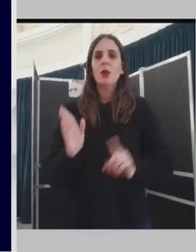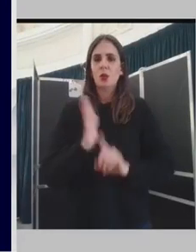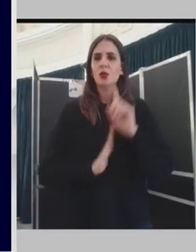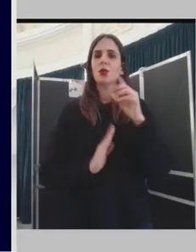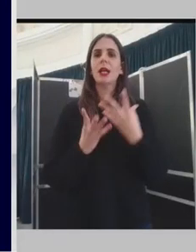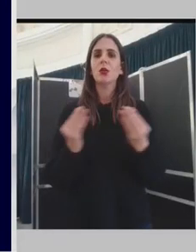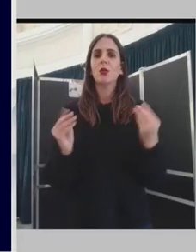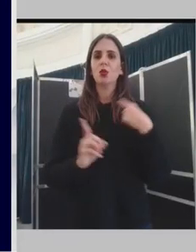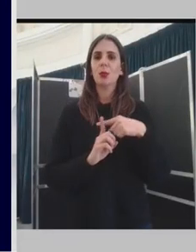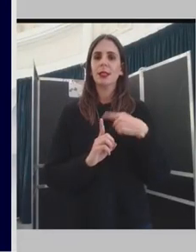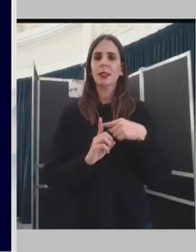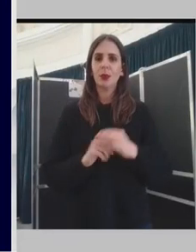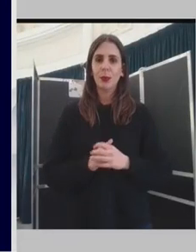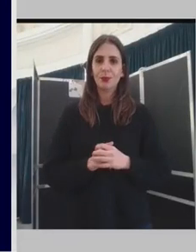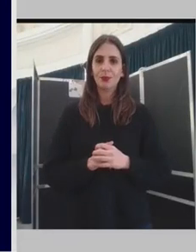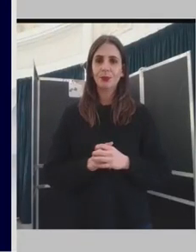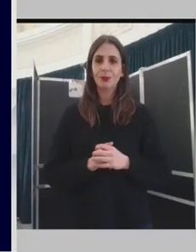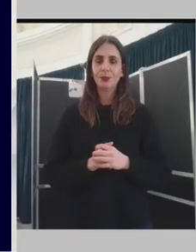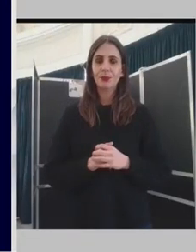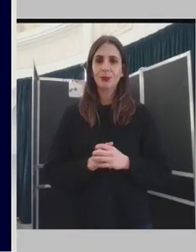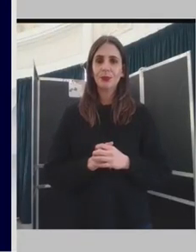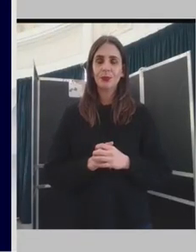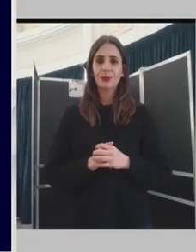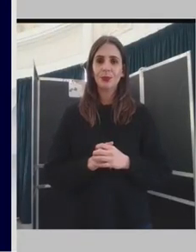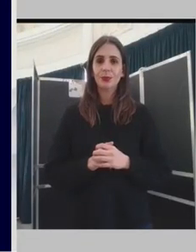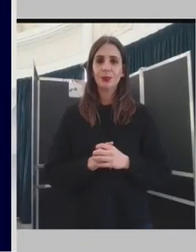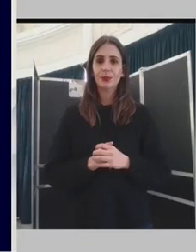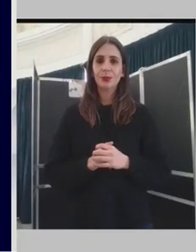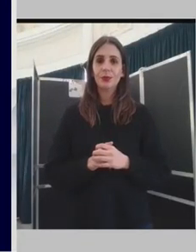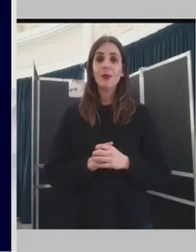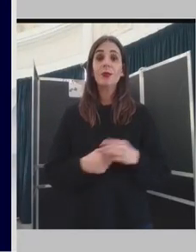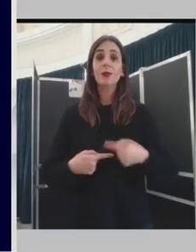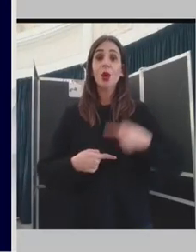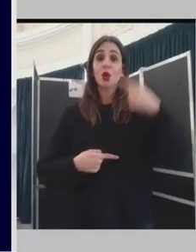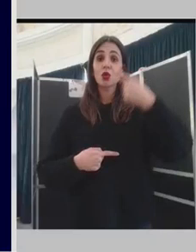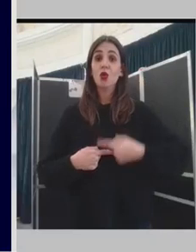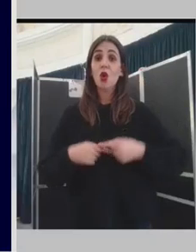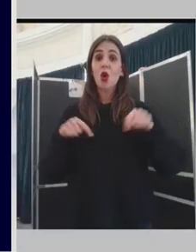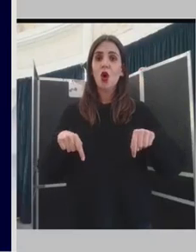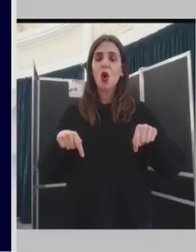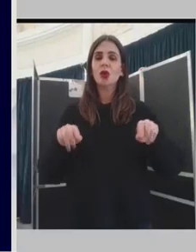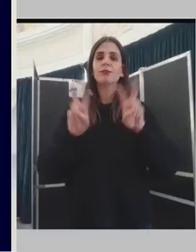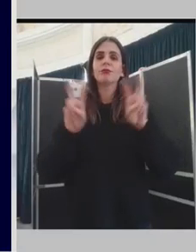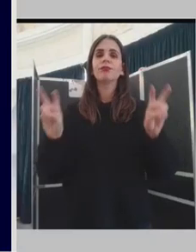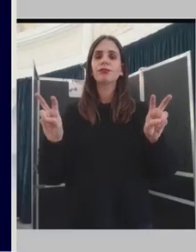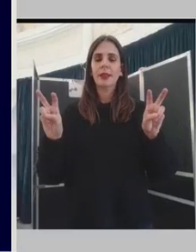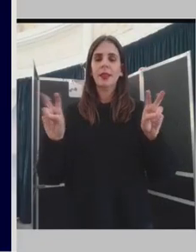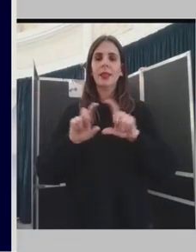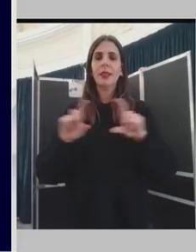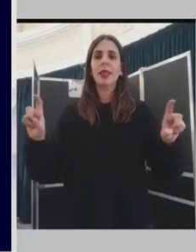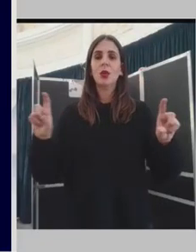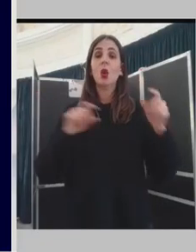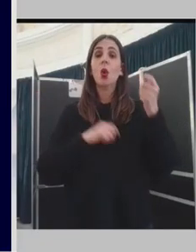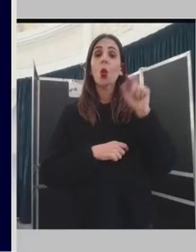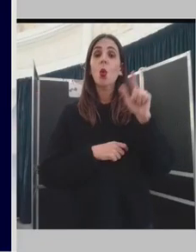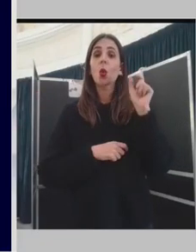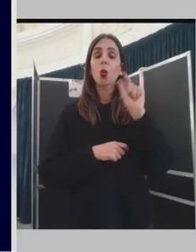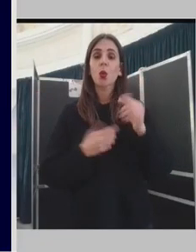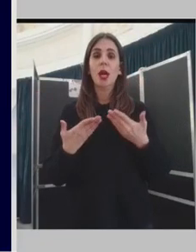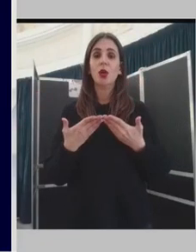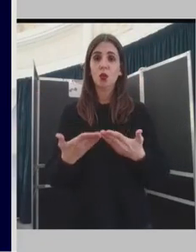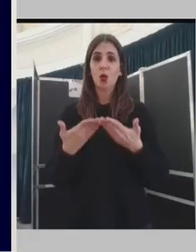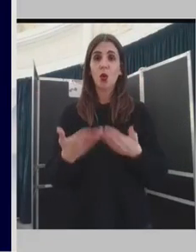quindi abbiamo volutamente intitolato questo consiglio Cultura del Soccorso,